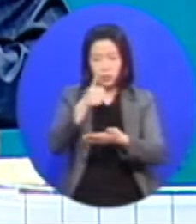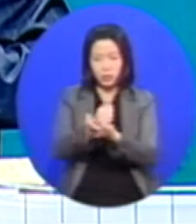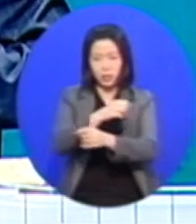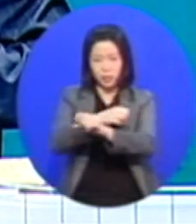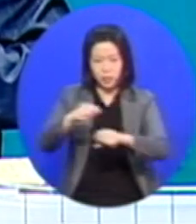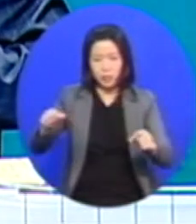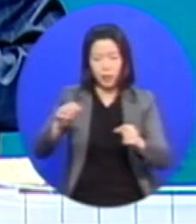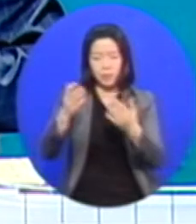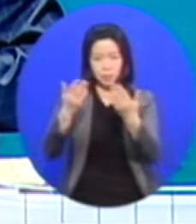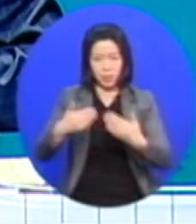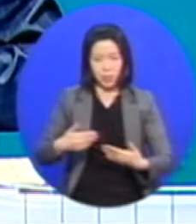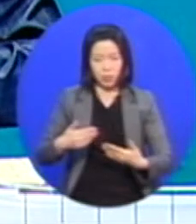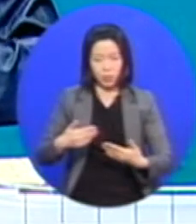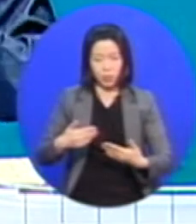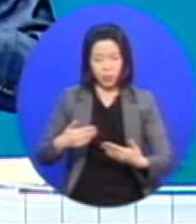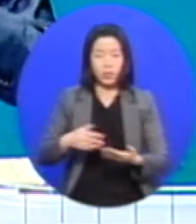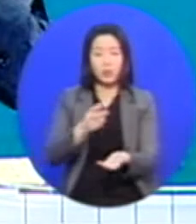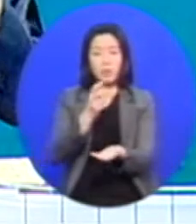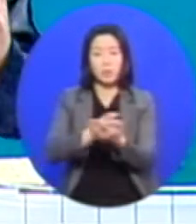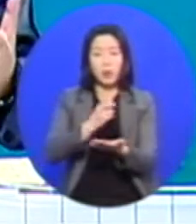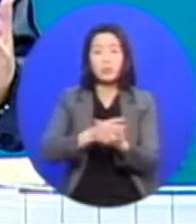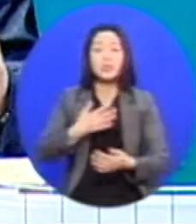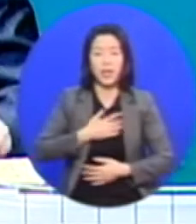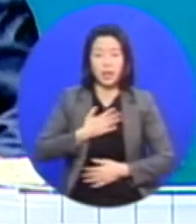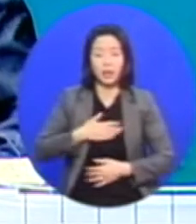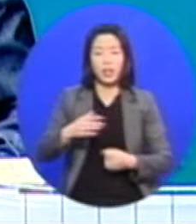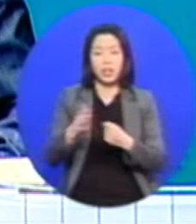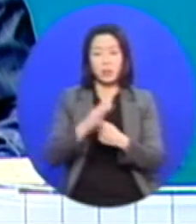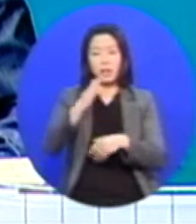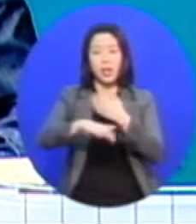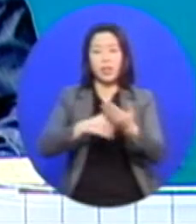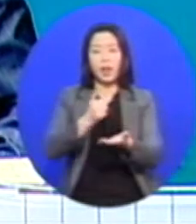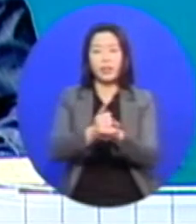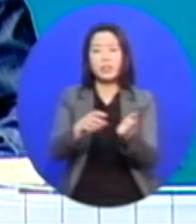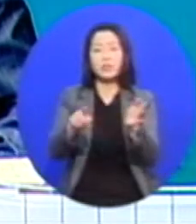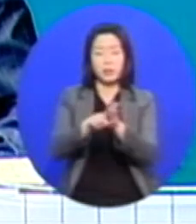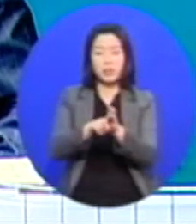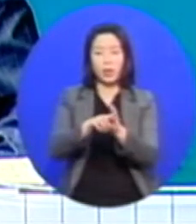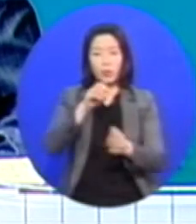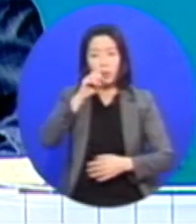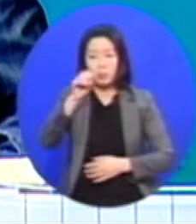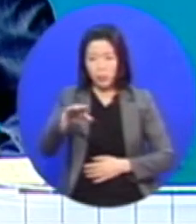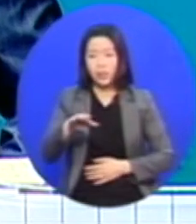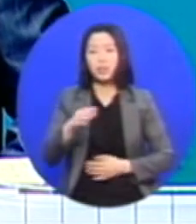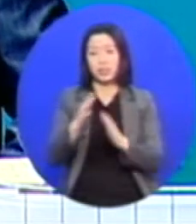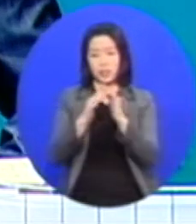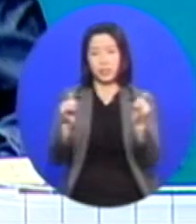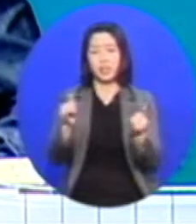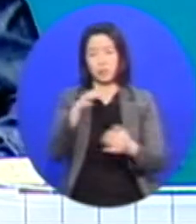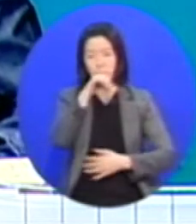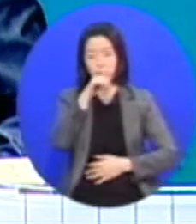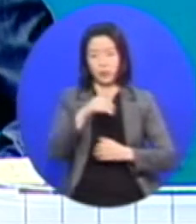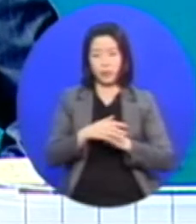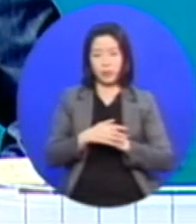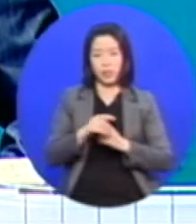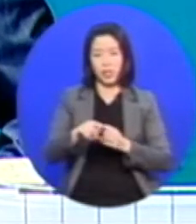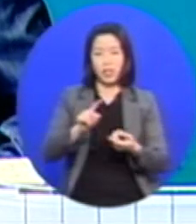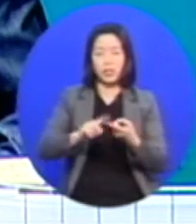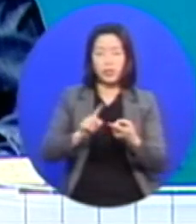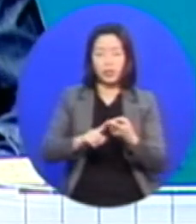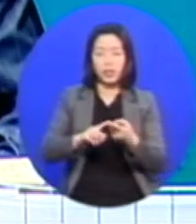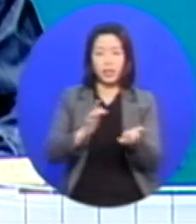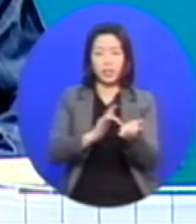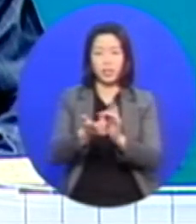교리를 알고 있어요 그래서 나는 예수 믿는다고 말하는 분들도 있어요 이렇게 예수를 믿는 분들은